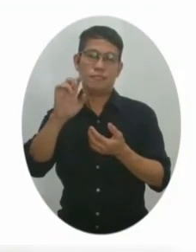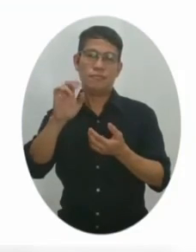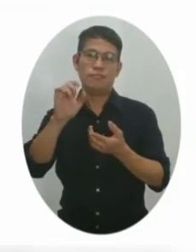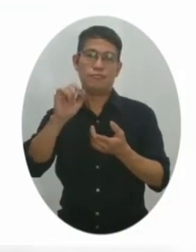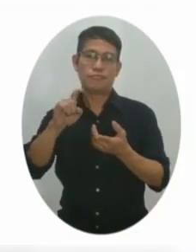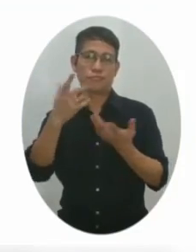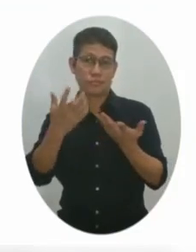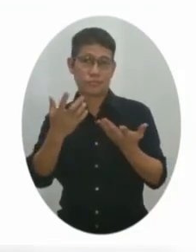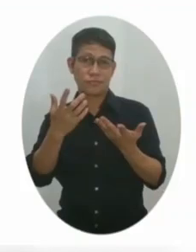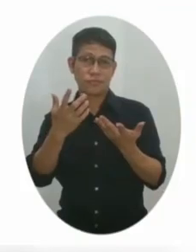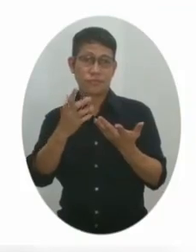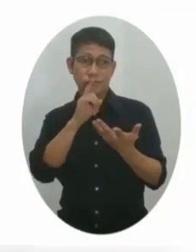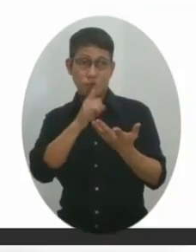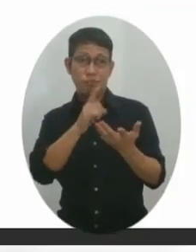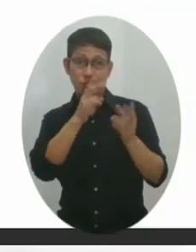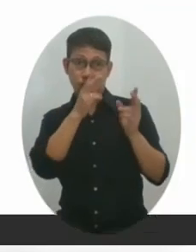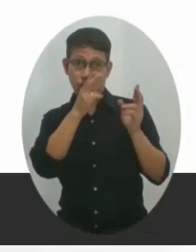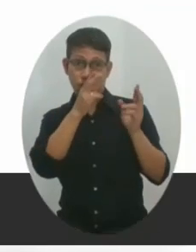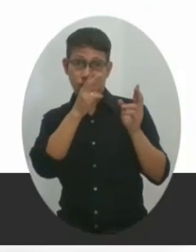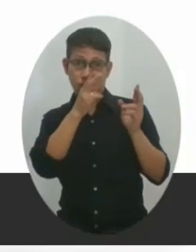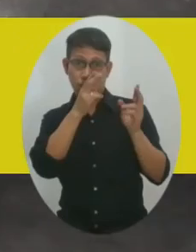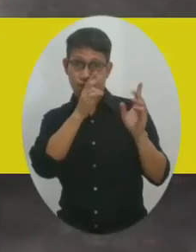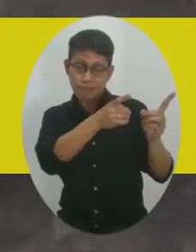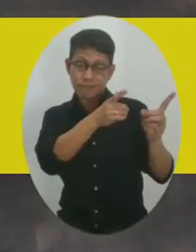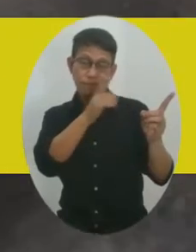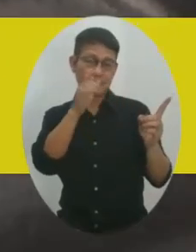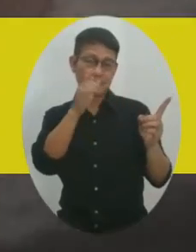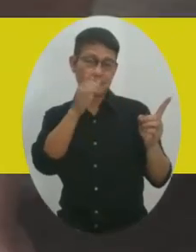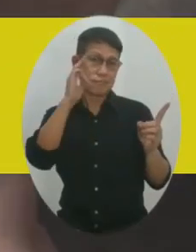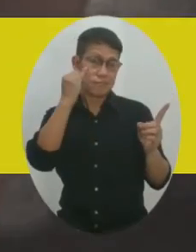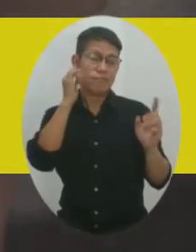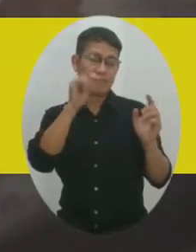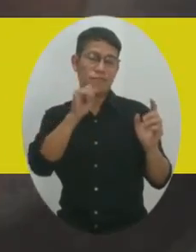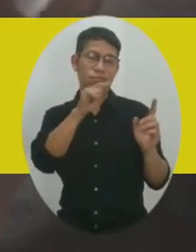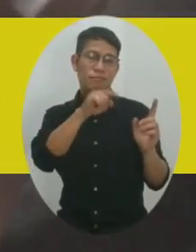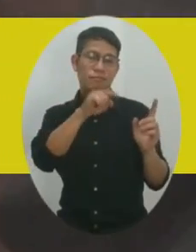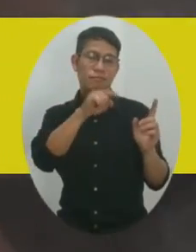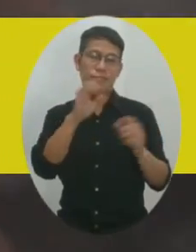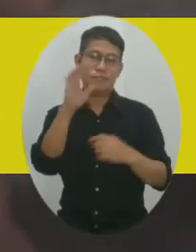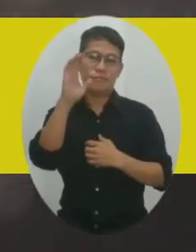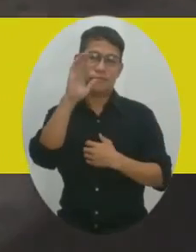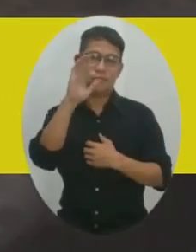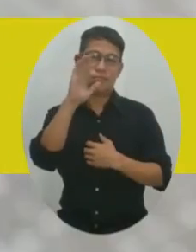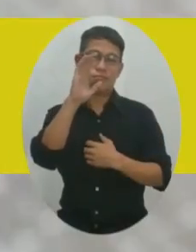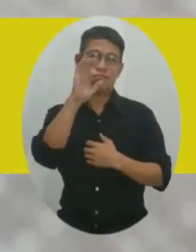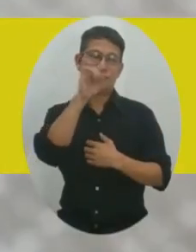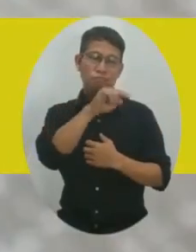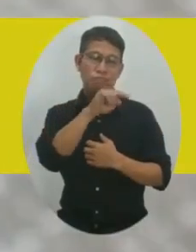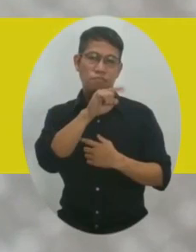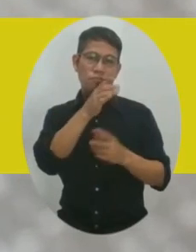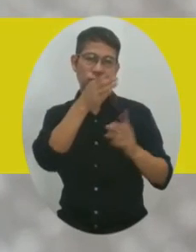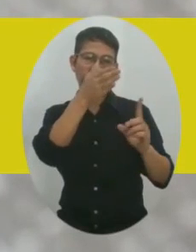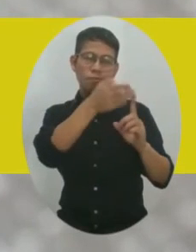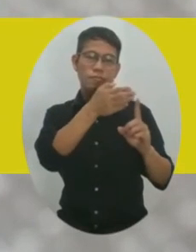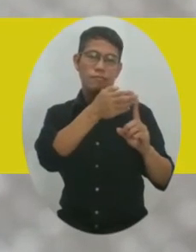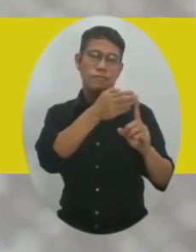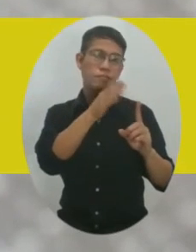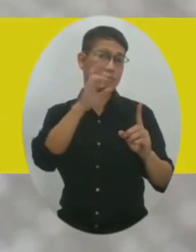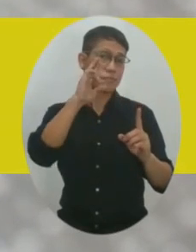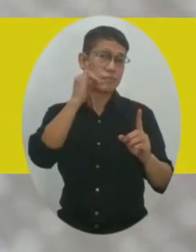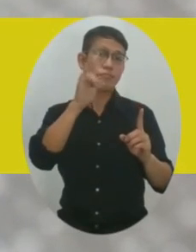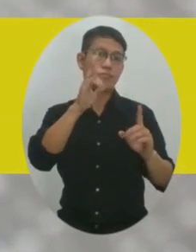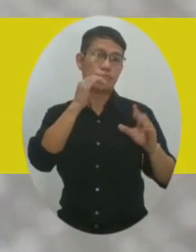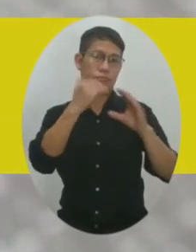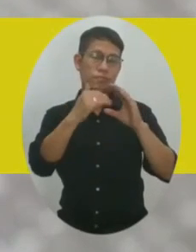www.kapwako.org. At para makasiguro kayo na doon sa inyong gustong tulungan, mapupunta ang inyong